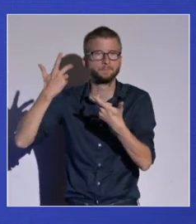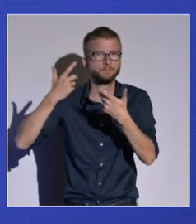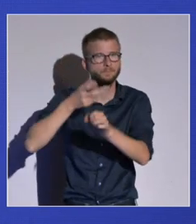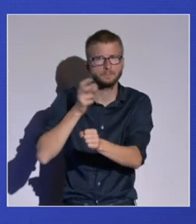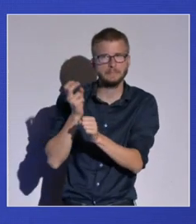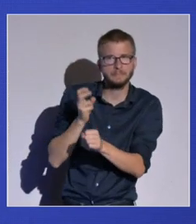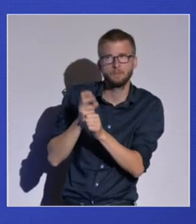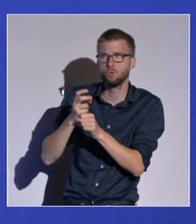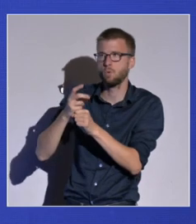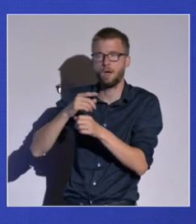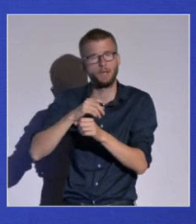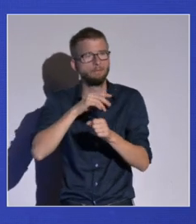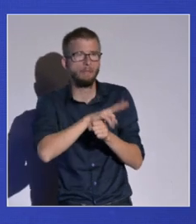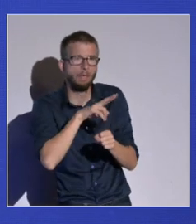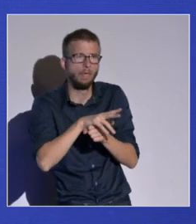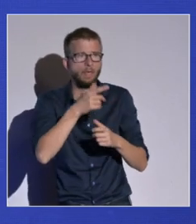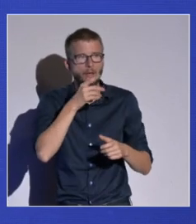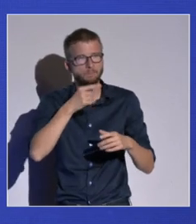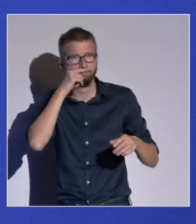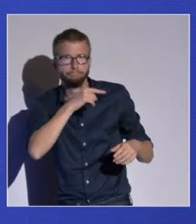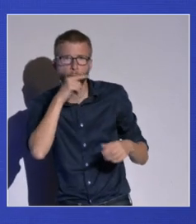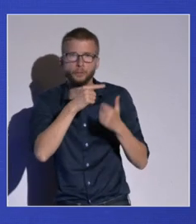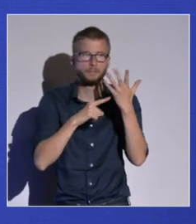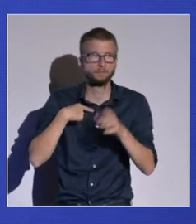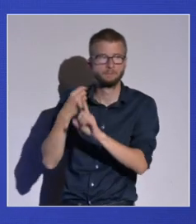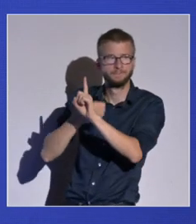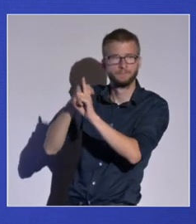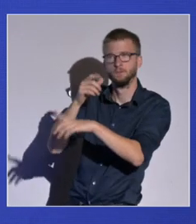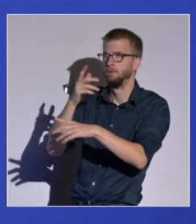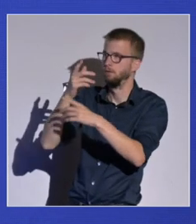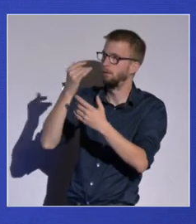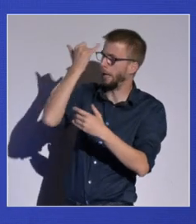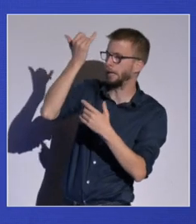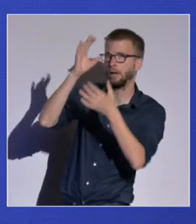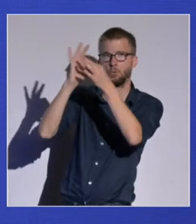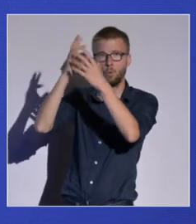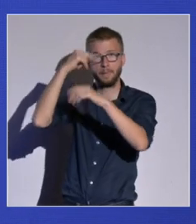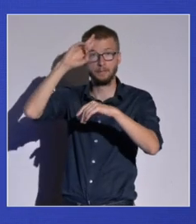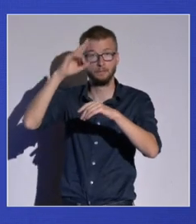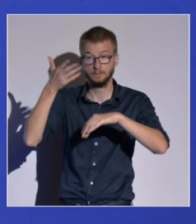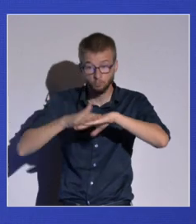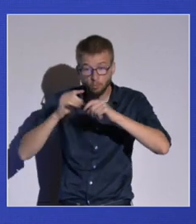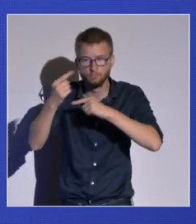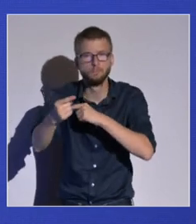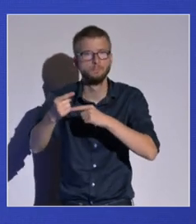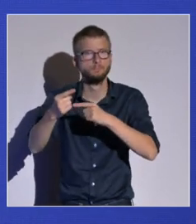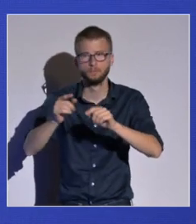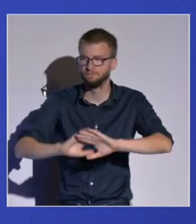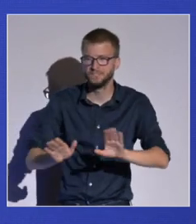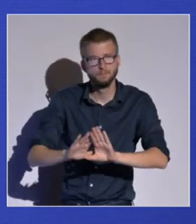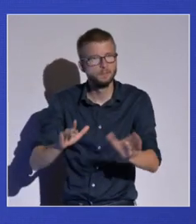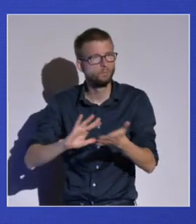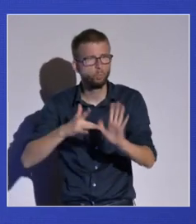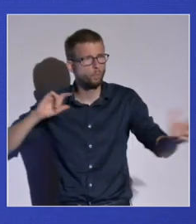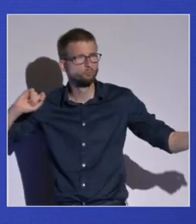contre les diffamations et les injures à défendre l'idée européenne. Cette fois-ci, c'est fini. Cette fois-ci, tout a changé. Et comme